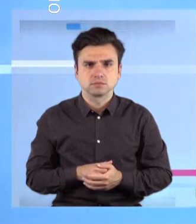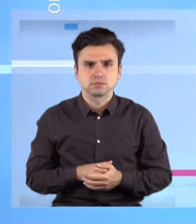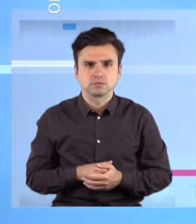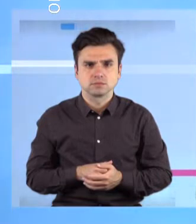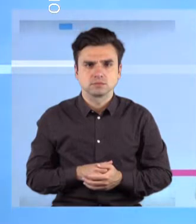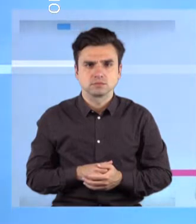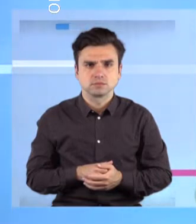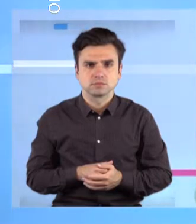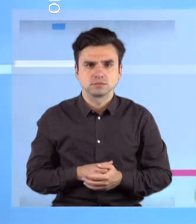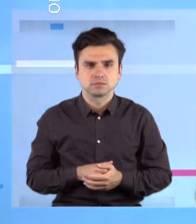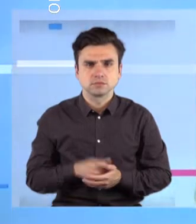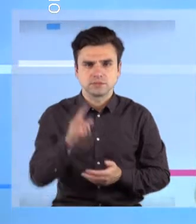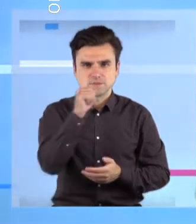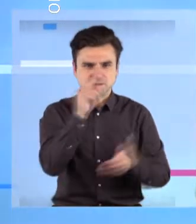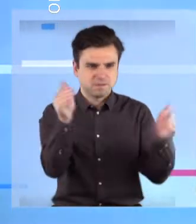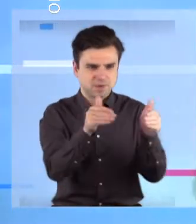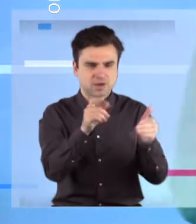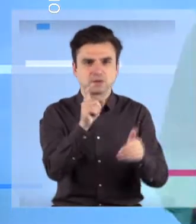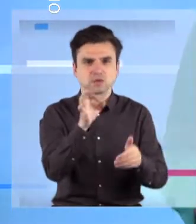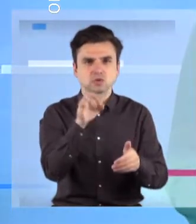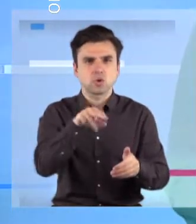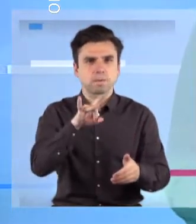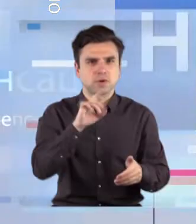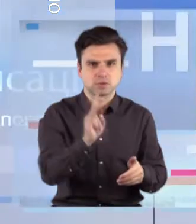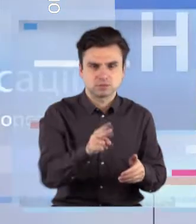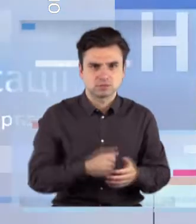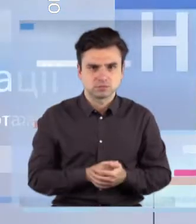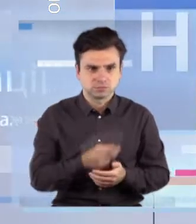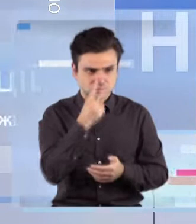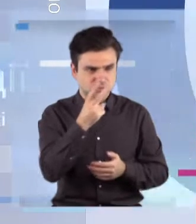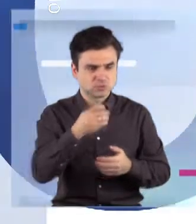мовити, невинною розвагою, розкаже Інна Бугайова.